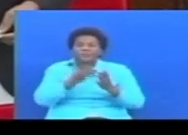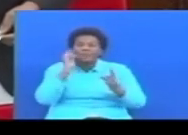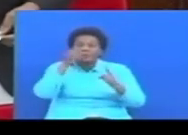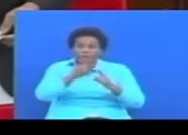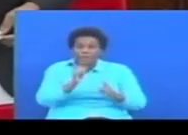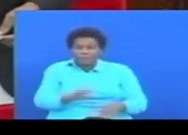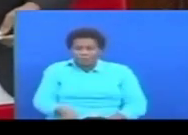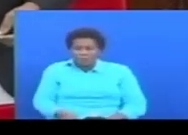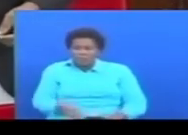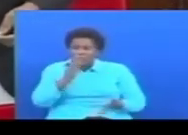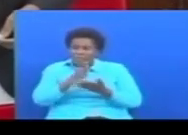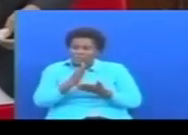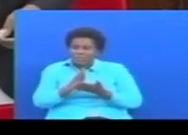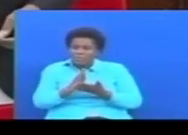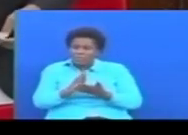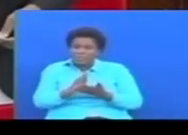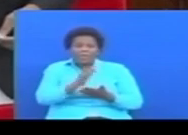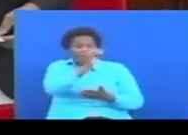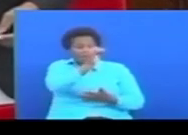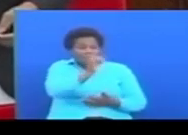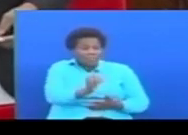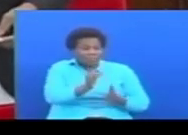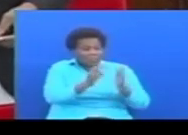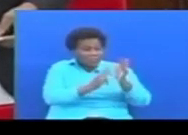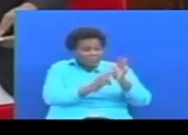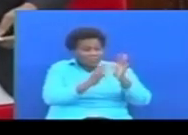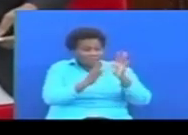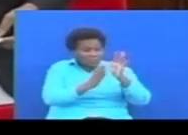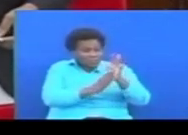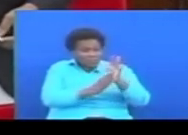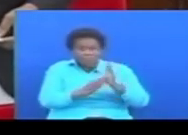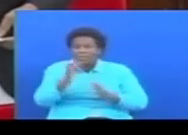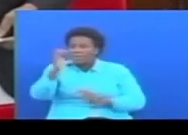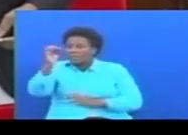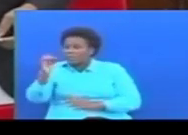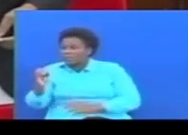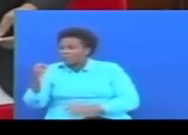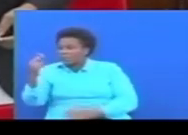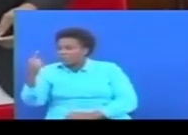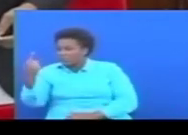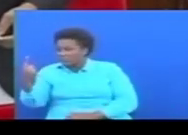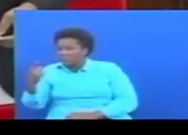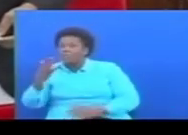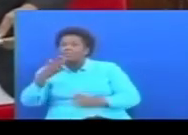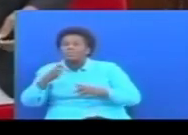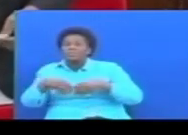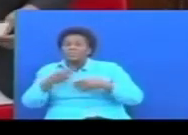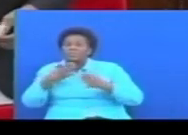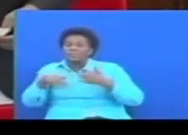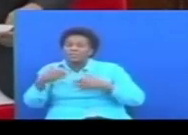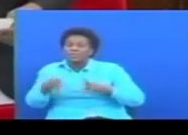na kota ya 79% kwa 21%. Kwa nitaka niliweke hilo